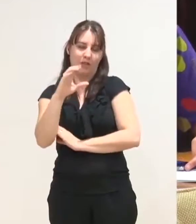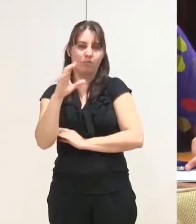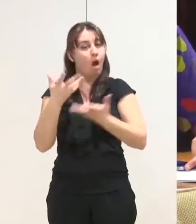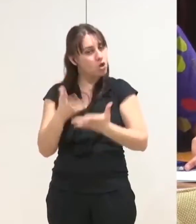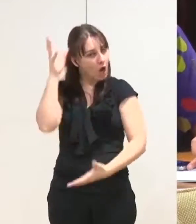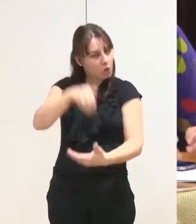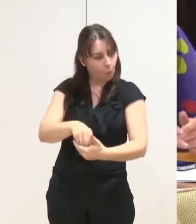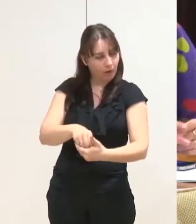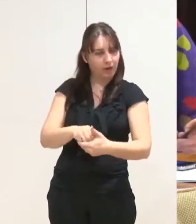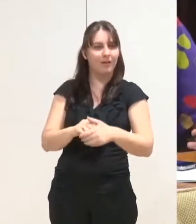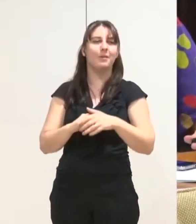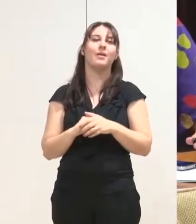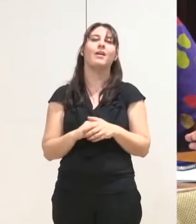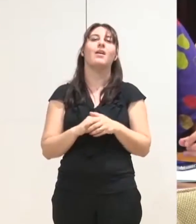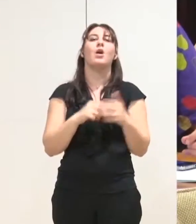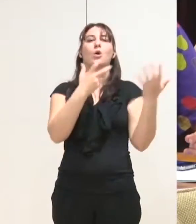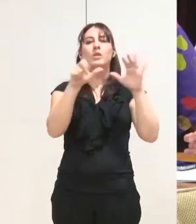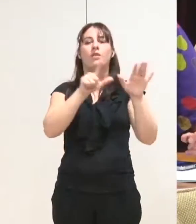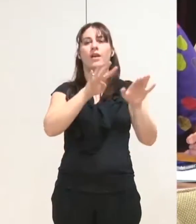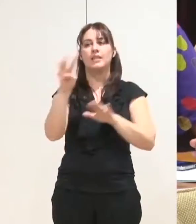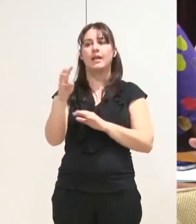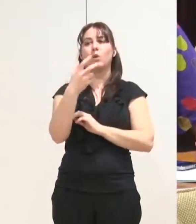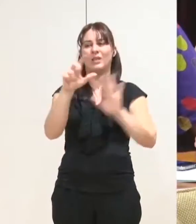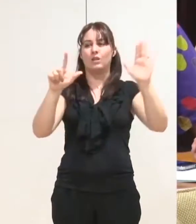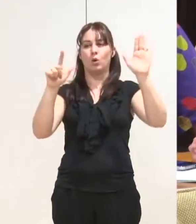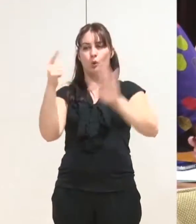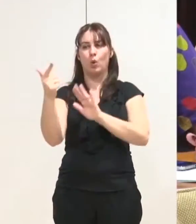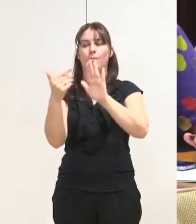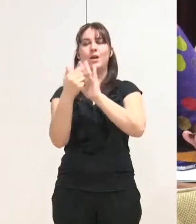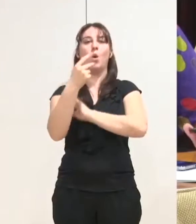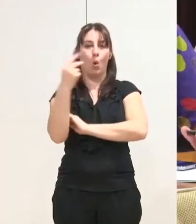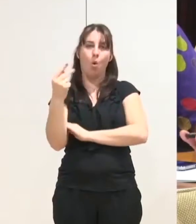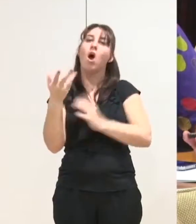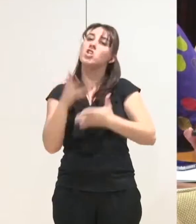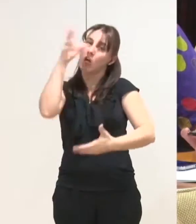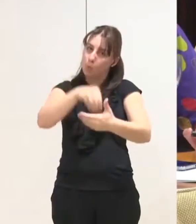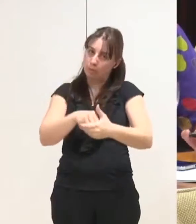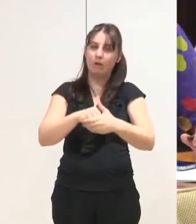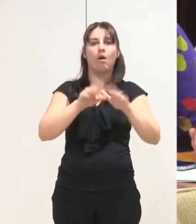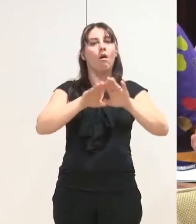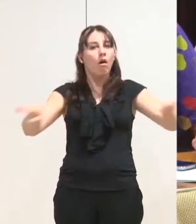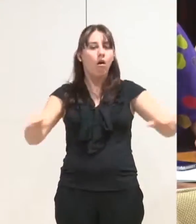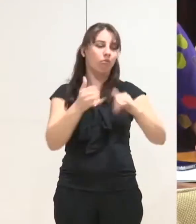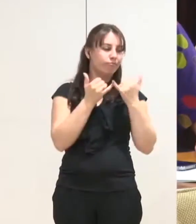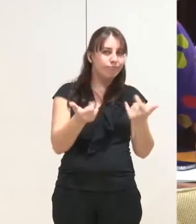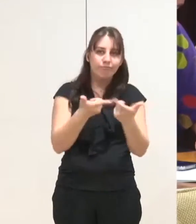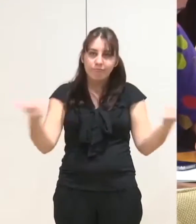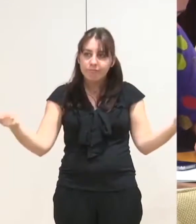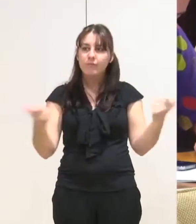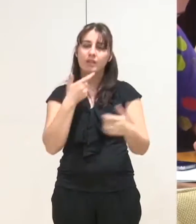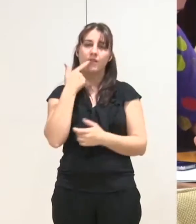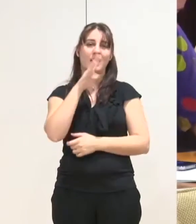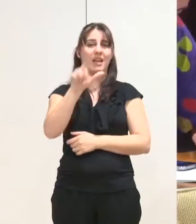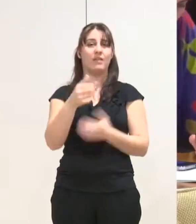dont 324 802 €, toutes charges comprises, de mobilier, soit